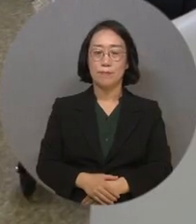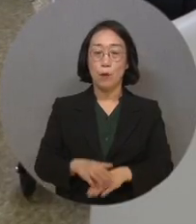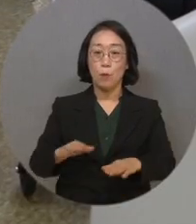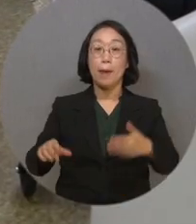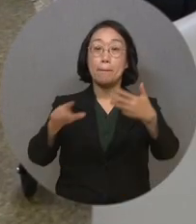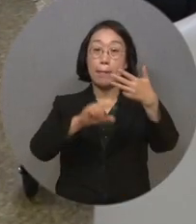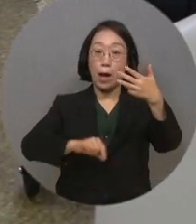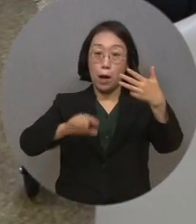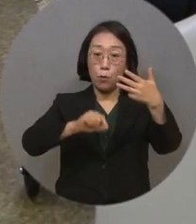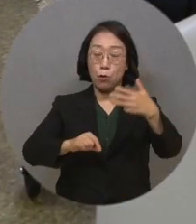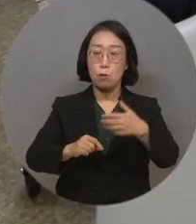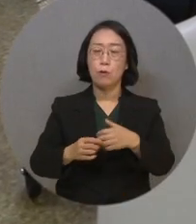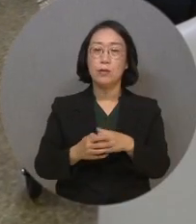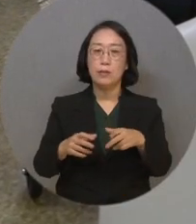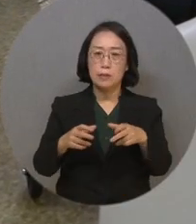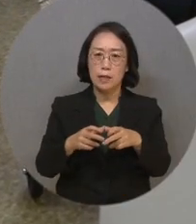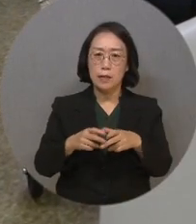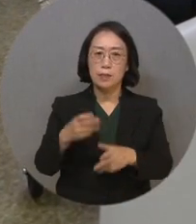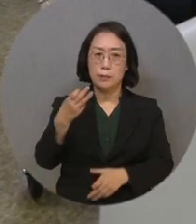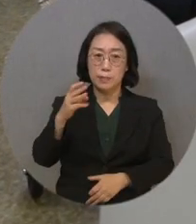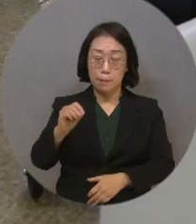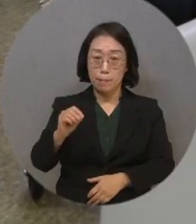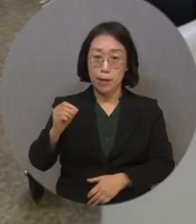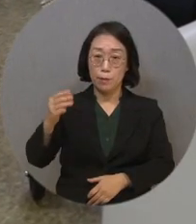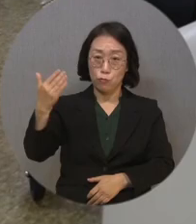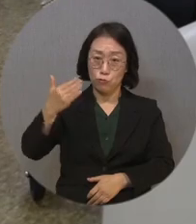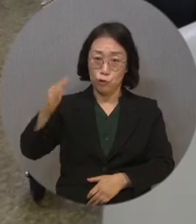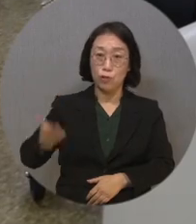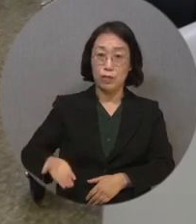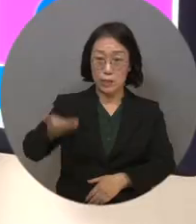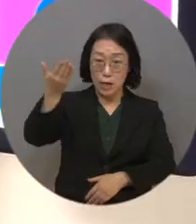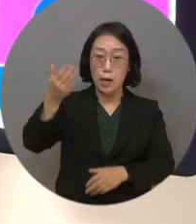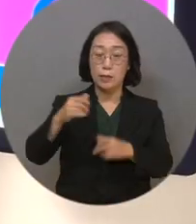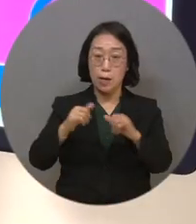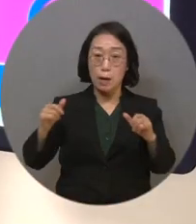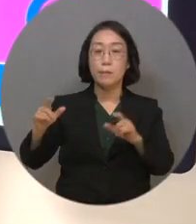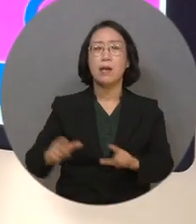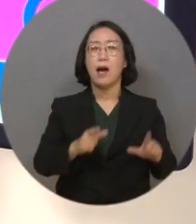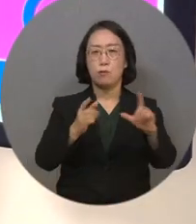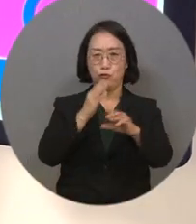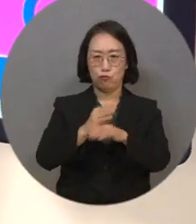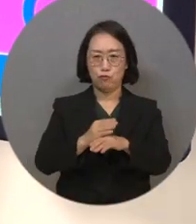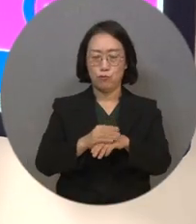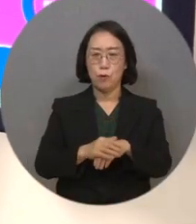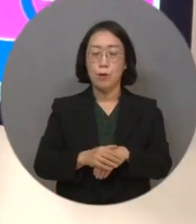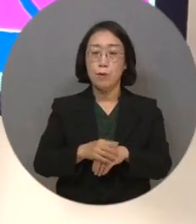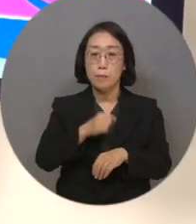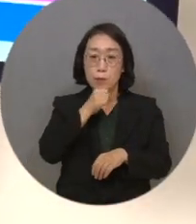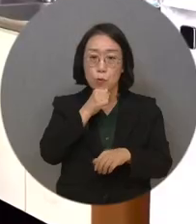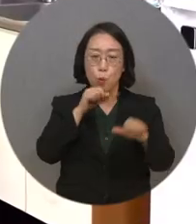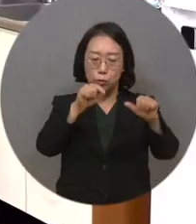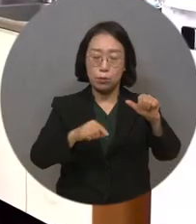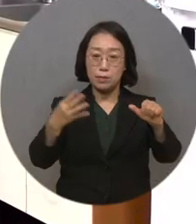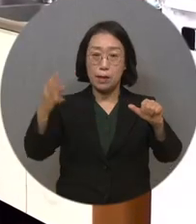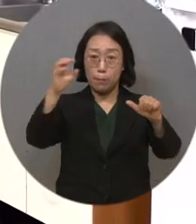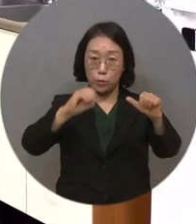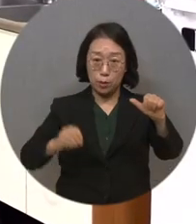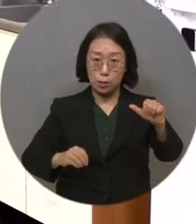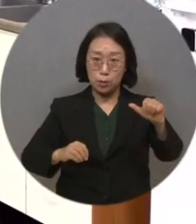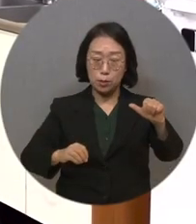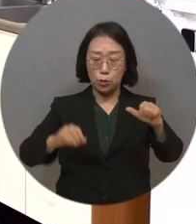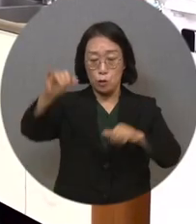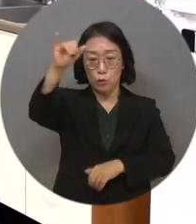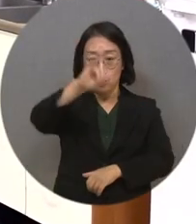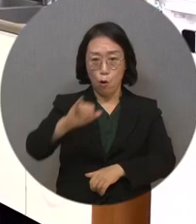8월 기준 장애인 13만 9,800 명이 거주하고 있으며 장애인 비율은 5.4% 전국 일곱